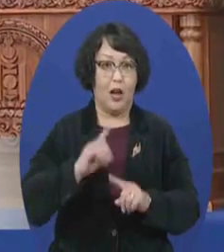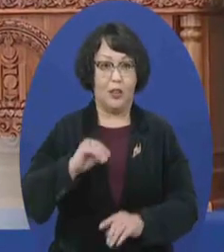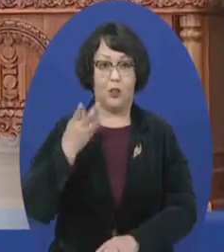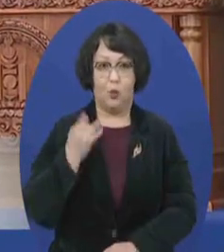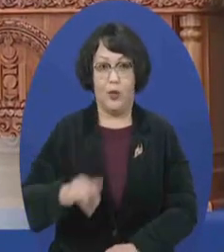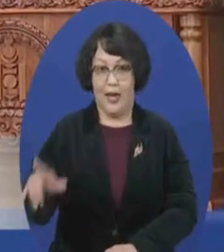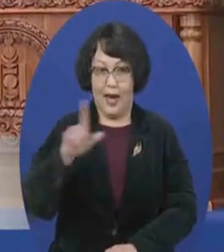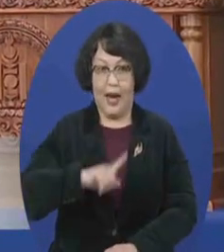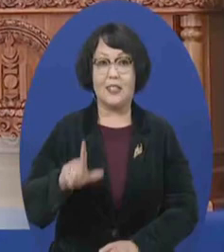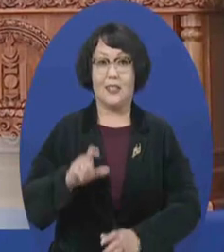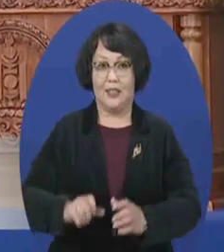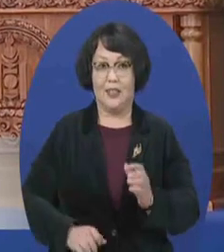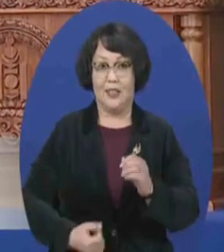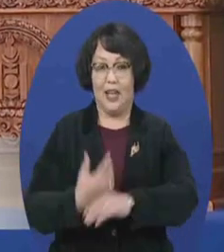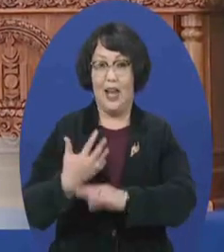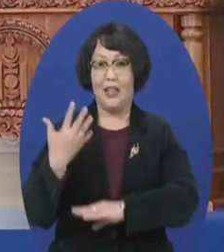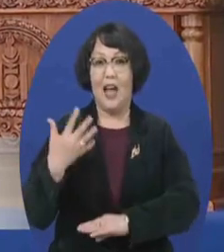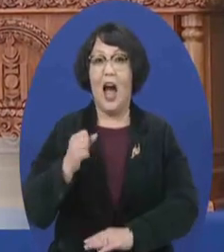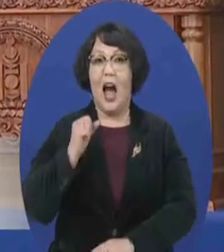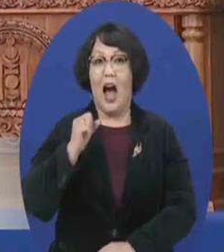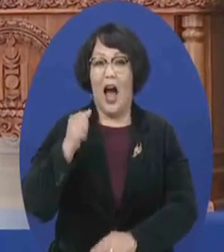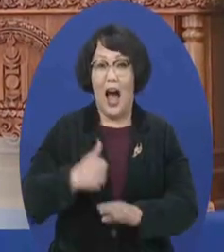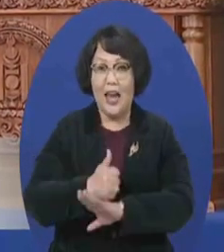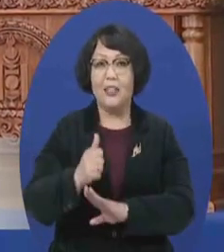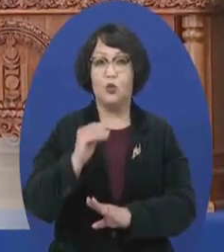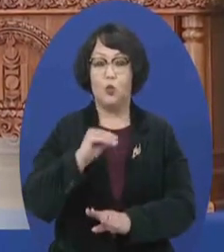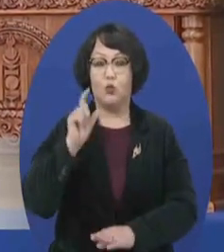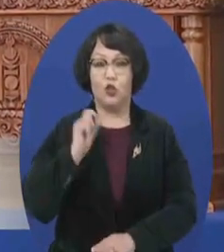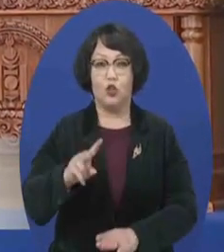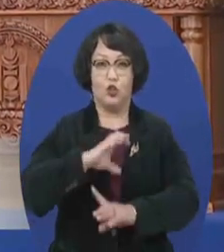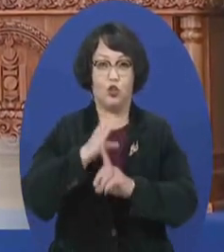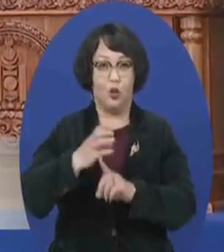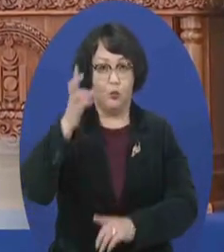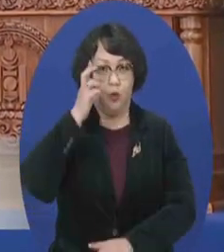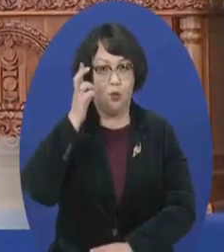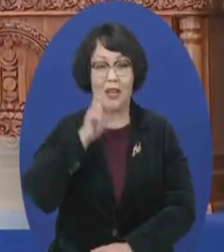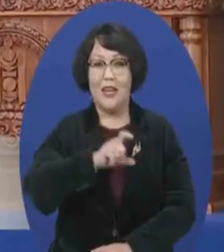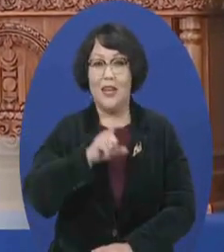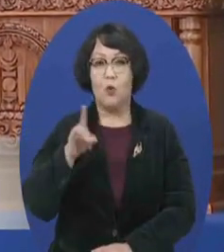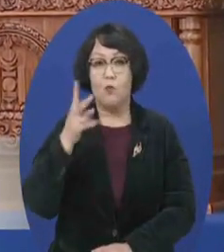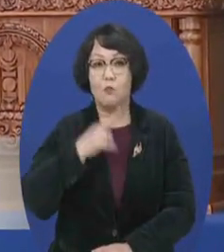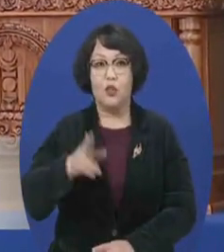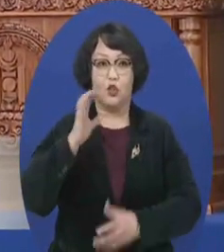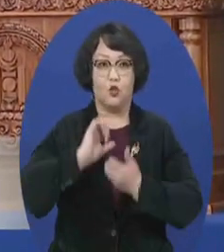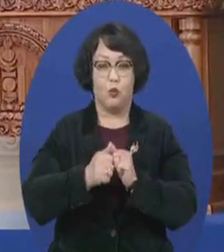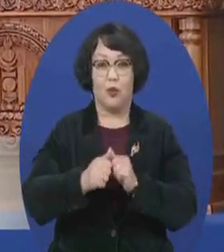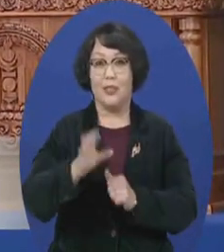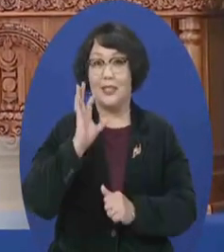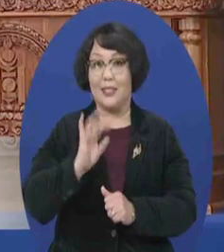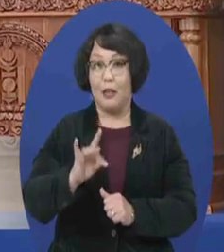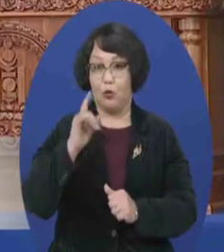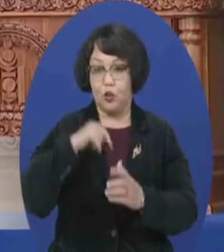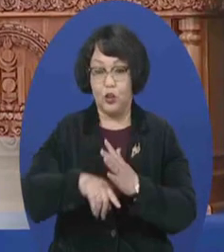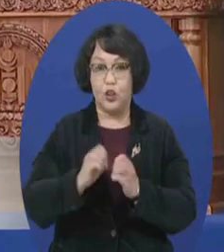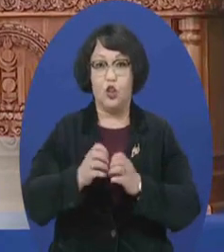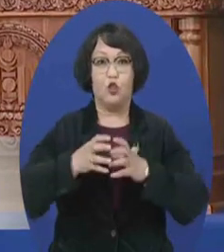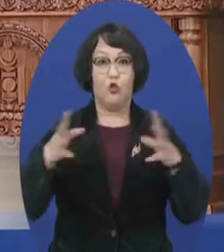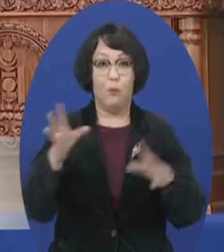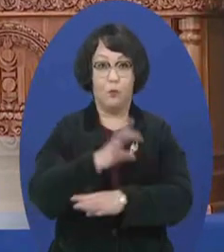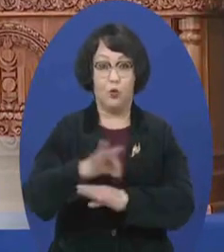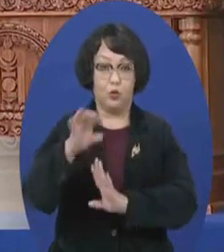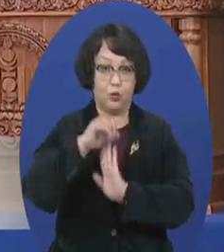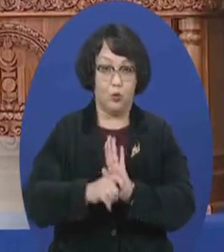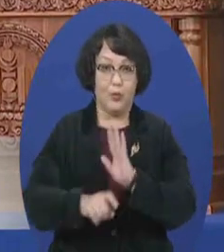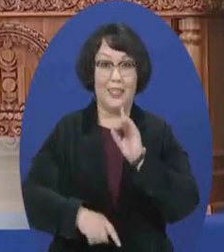ахуй, газар тариалан, аялал жуулчлал, соёл боловсрол, эрүүл мэнд, спортын салбарт хийсэн томоохон төсөл